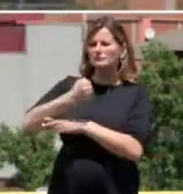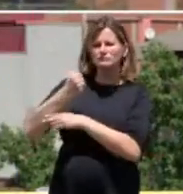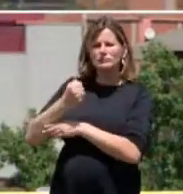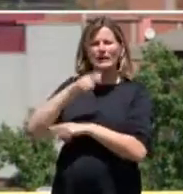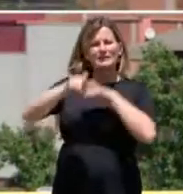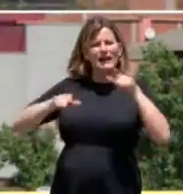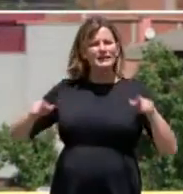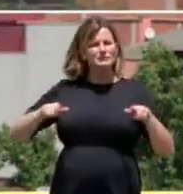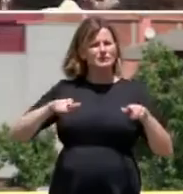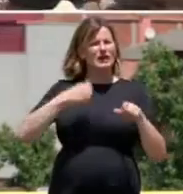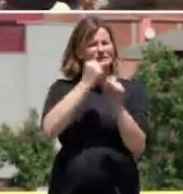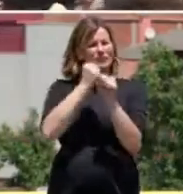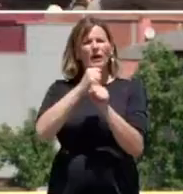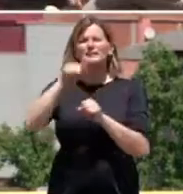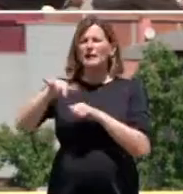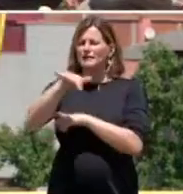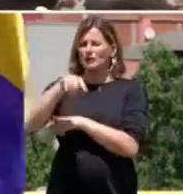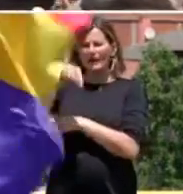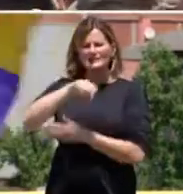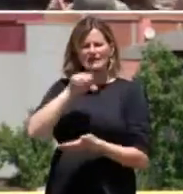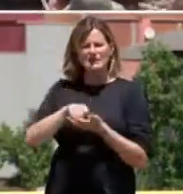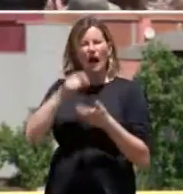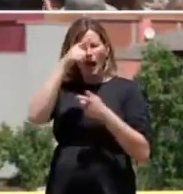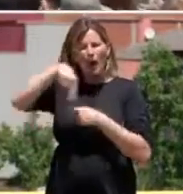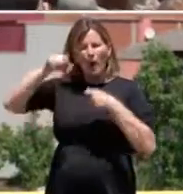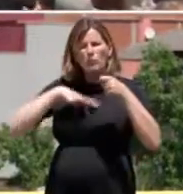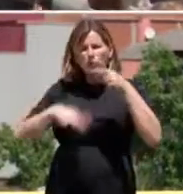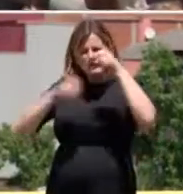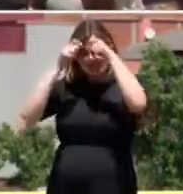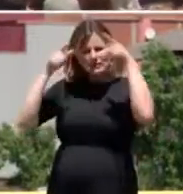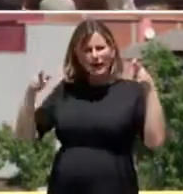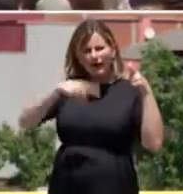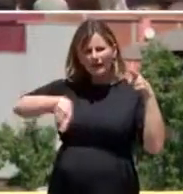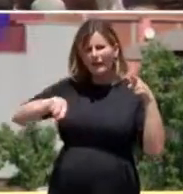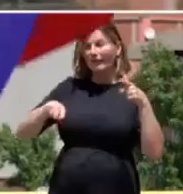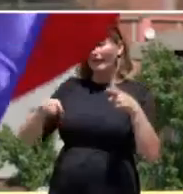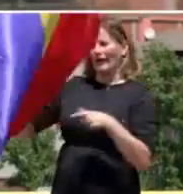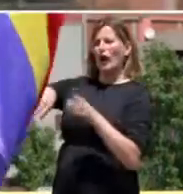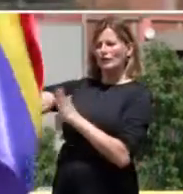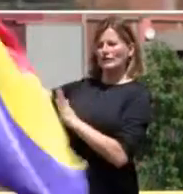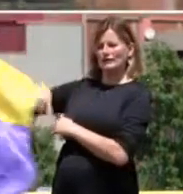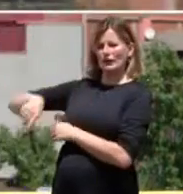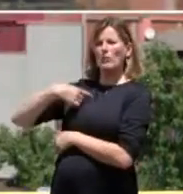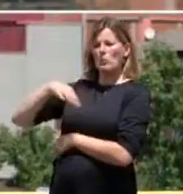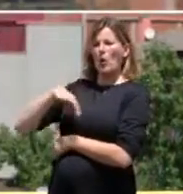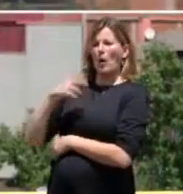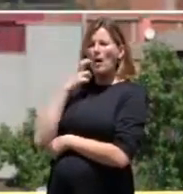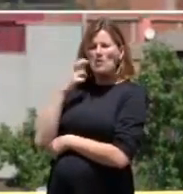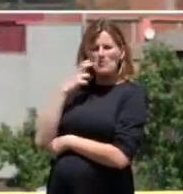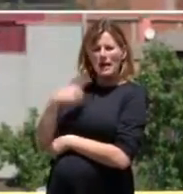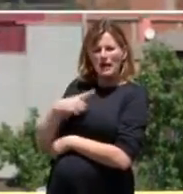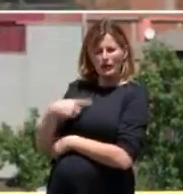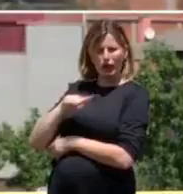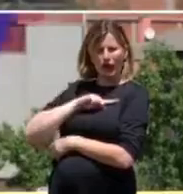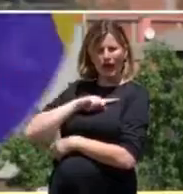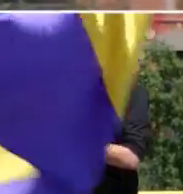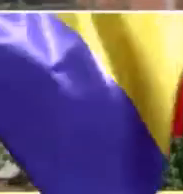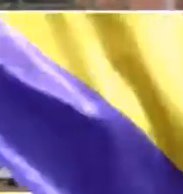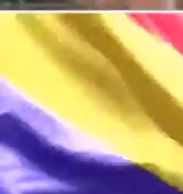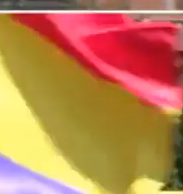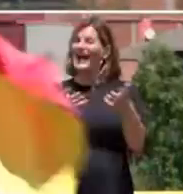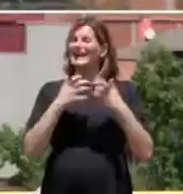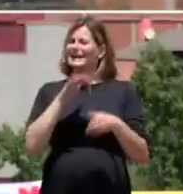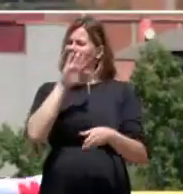i dels barris d'aquesta ciutat? Això és el que els hi fa por. Això és el que els hi fa por, que no només vam guanyar